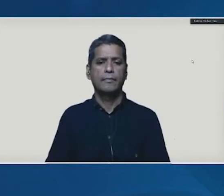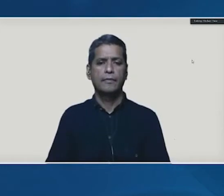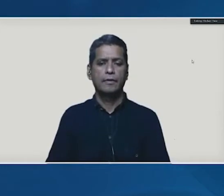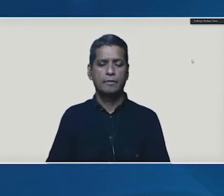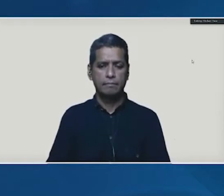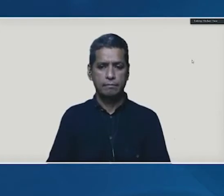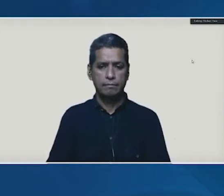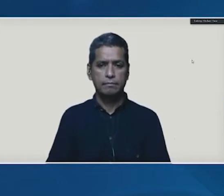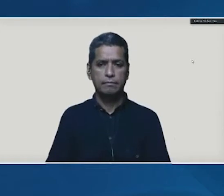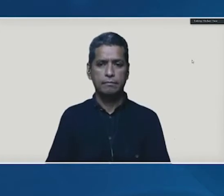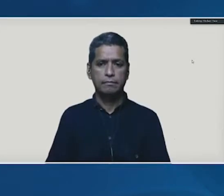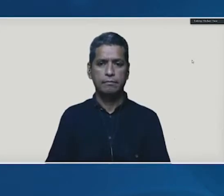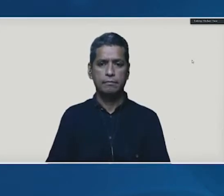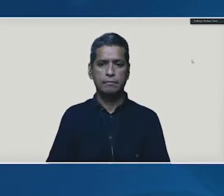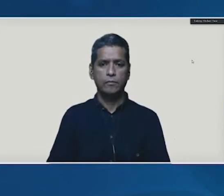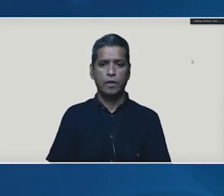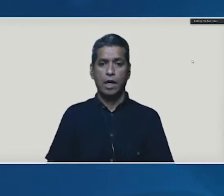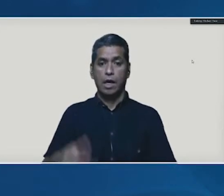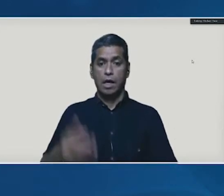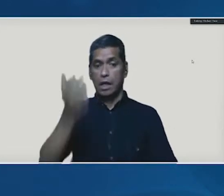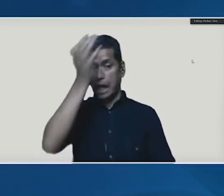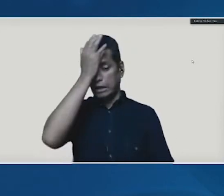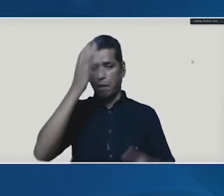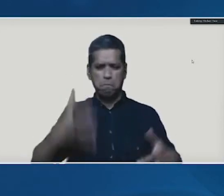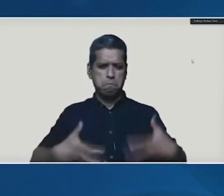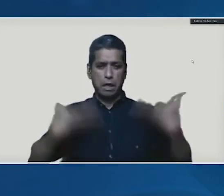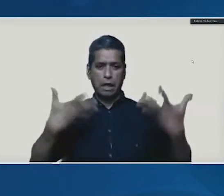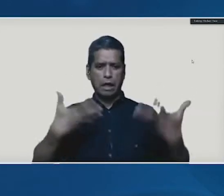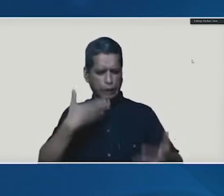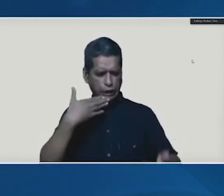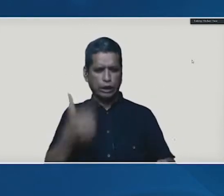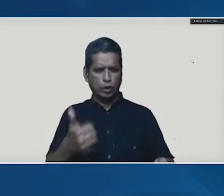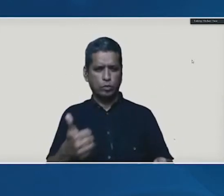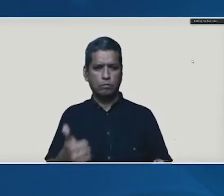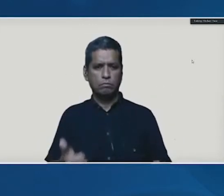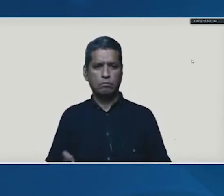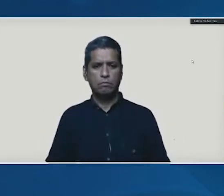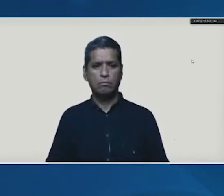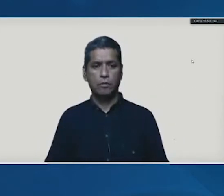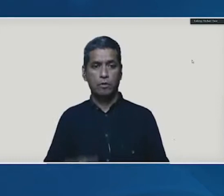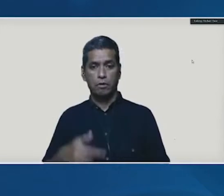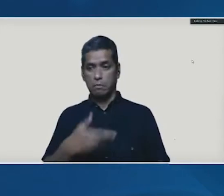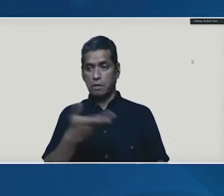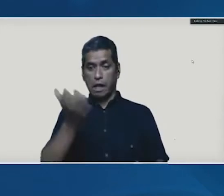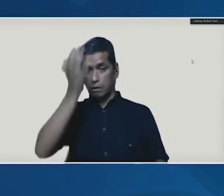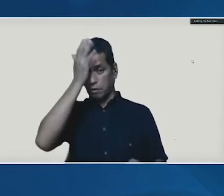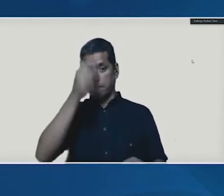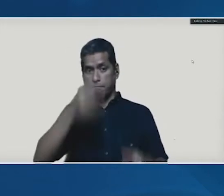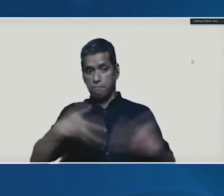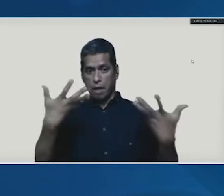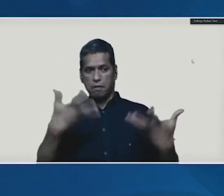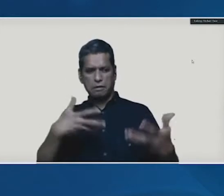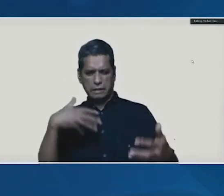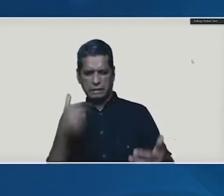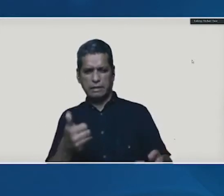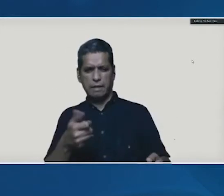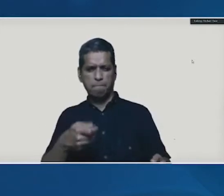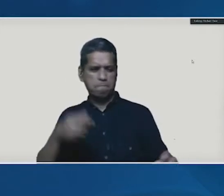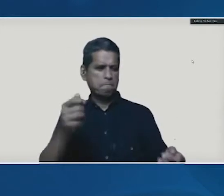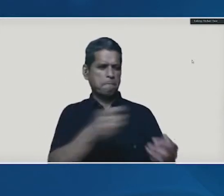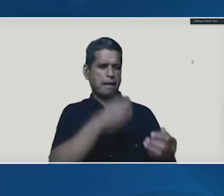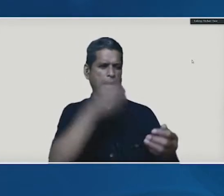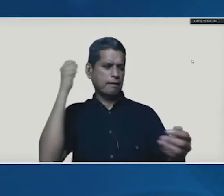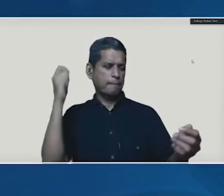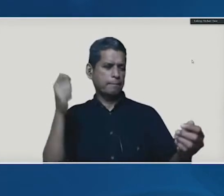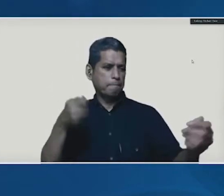Jadi Raja marah dan dia serius dia akan bantai ini mungkin mereka ini bersekongkol ini